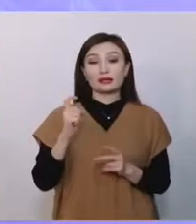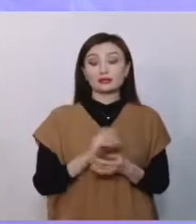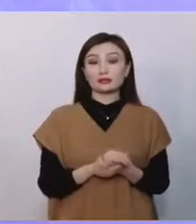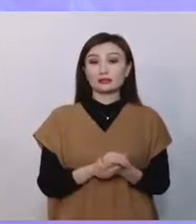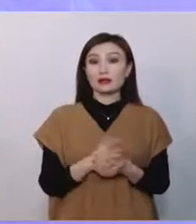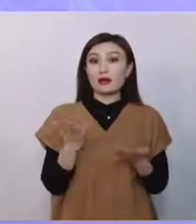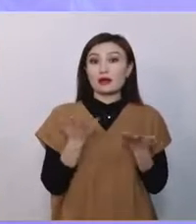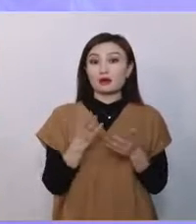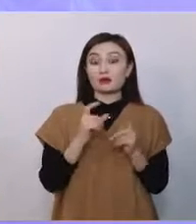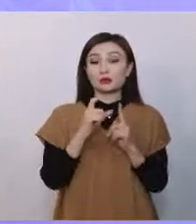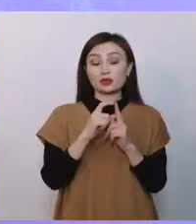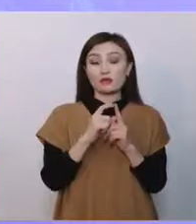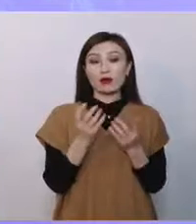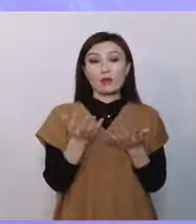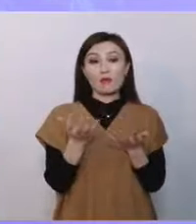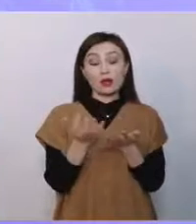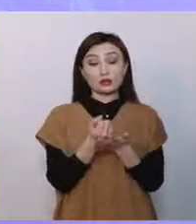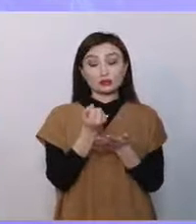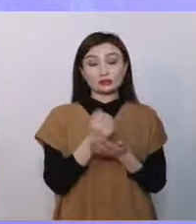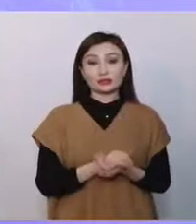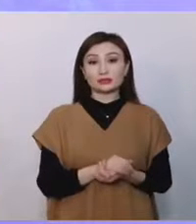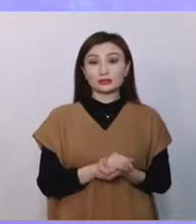какое слово получилось